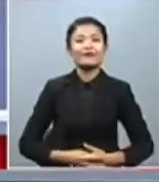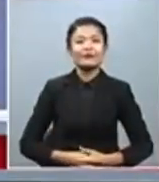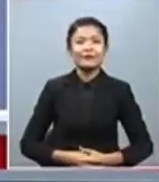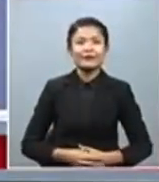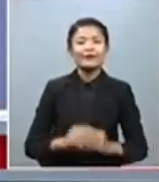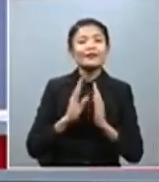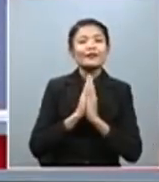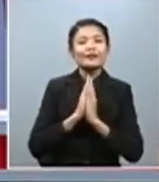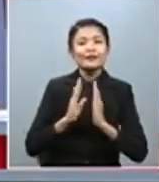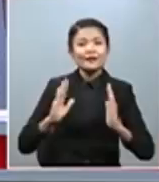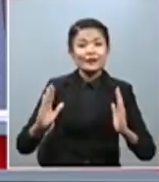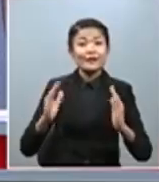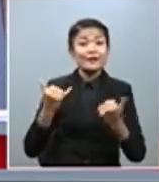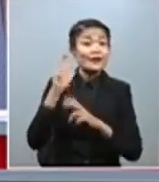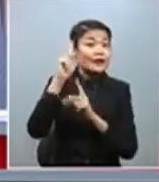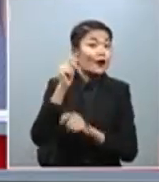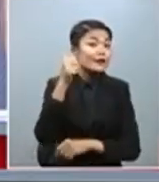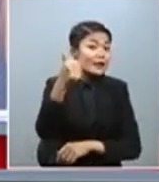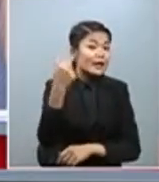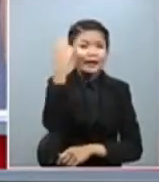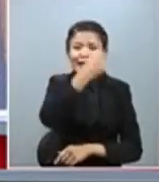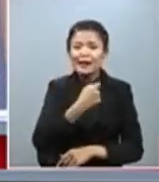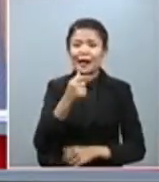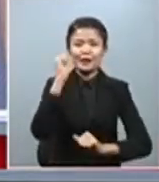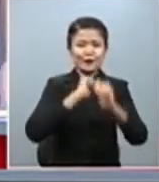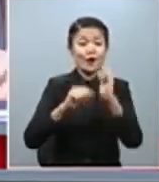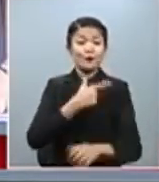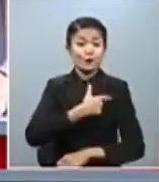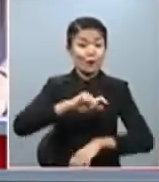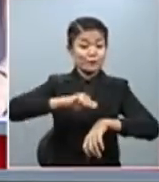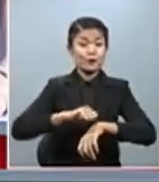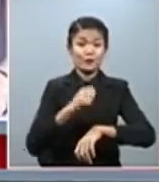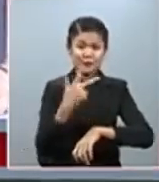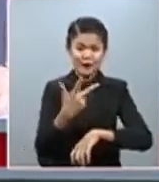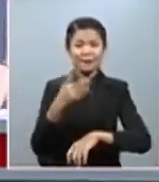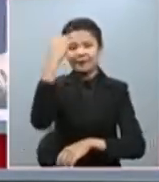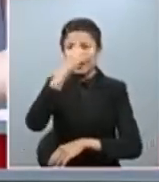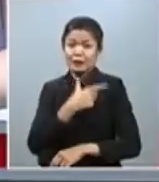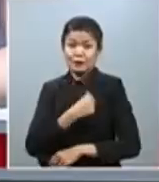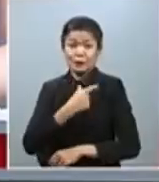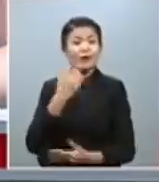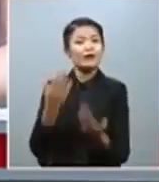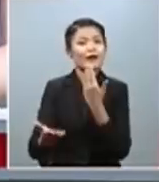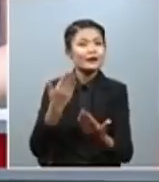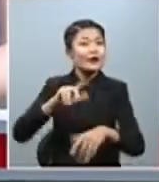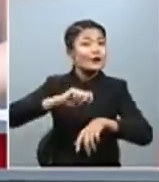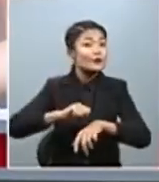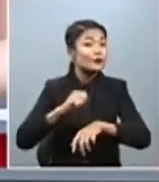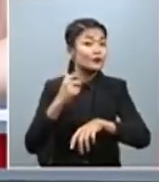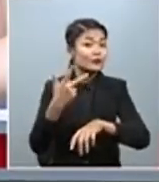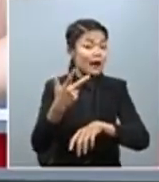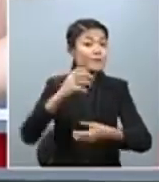ขอบคุณพี่ซันดี้นะคะวันนี้มีข่าวดีสำหรับคอละครช่อง3นะคะแล้วก็แฟนคลับดาราของช่อง3ด้วยเมื่อช่อง3ของเรานะคะไ